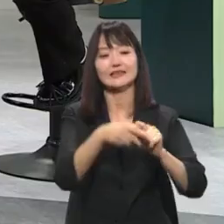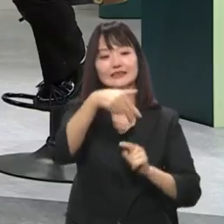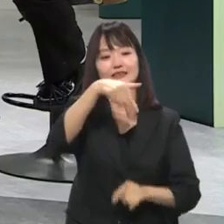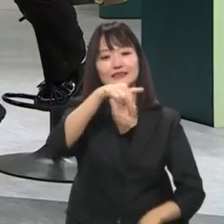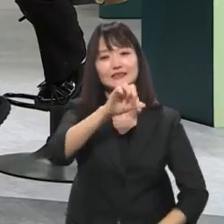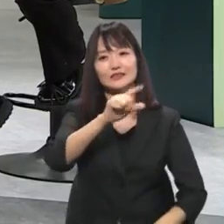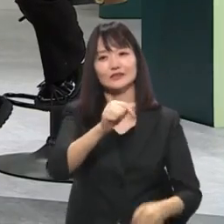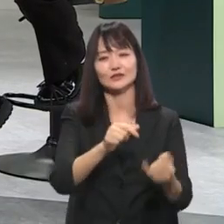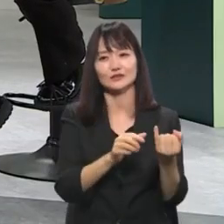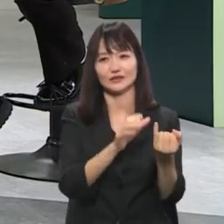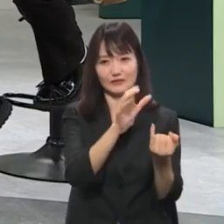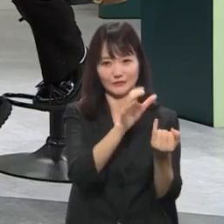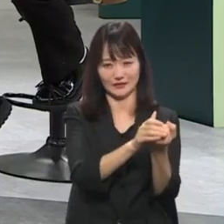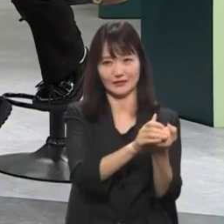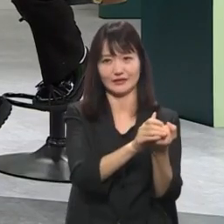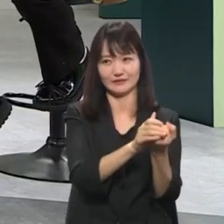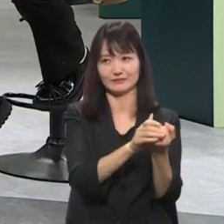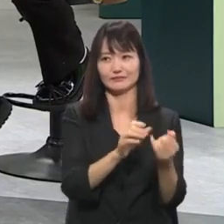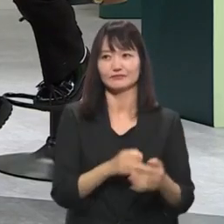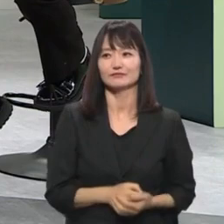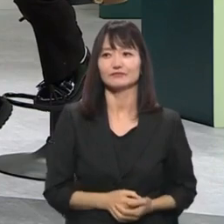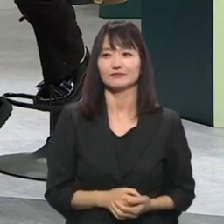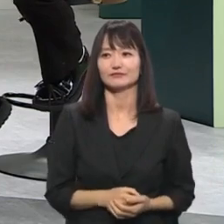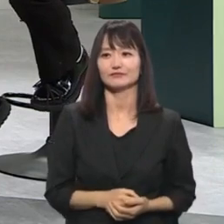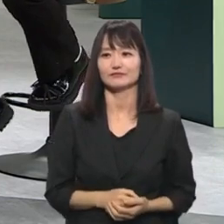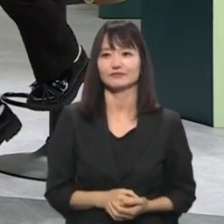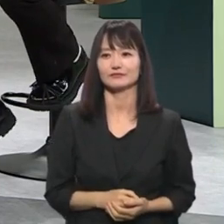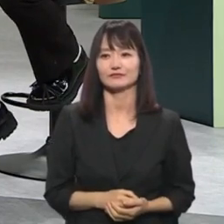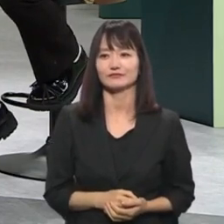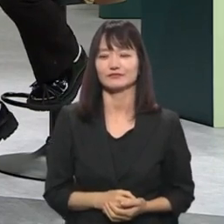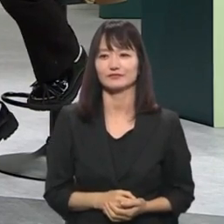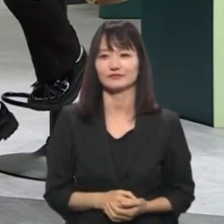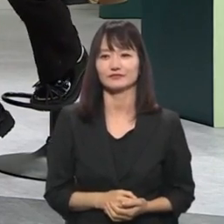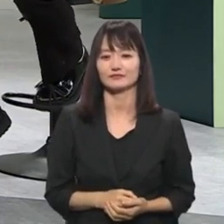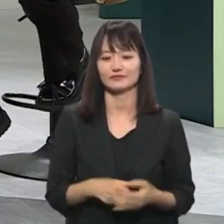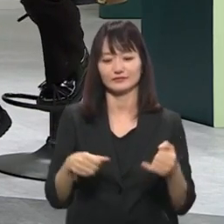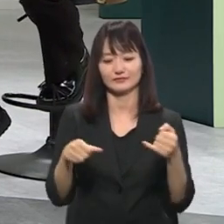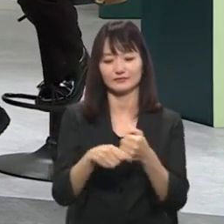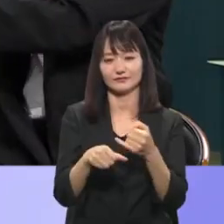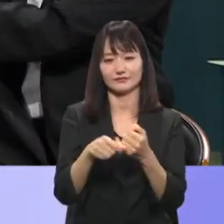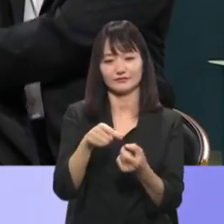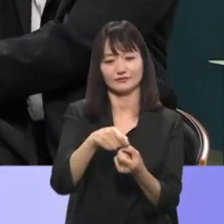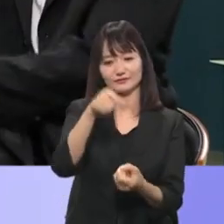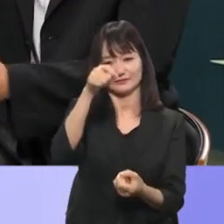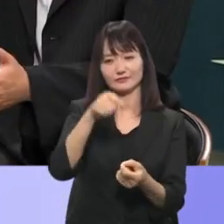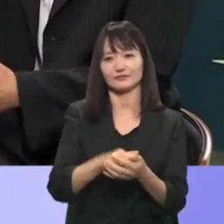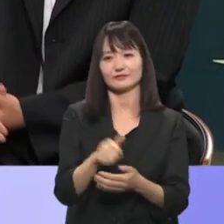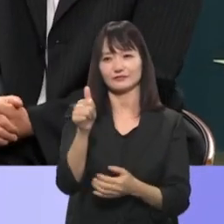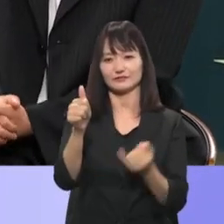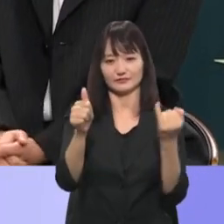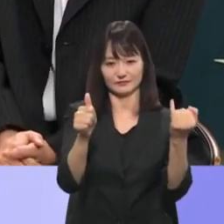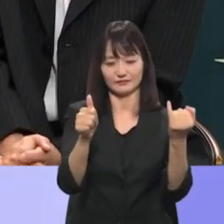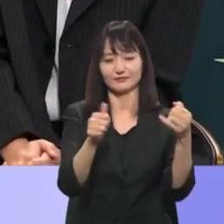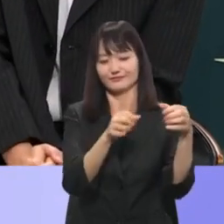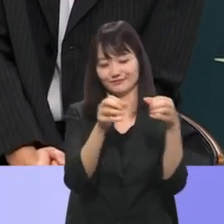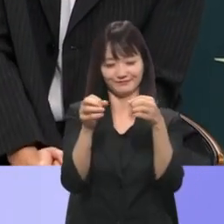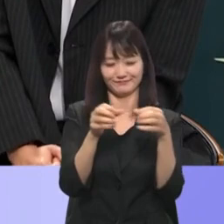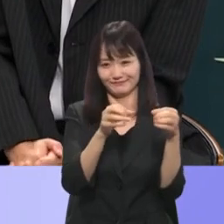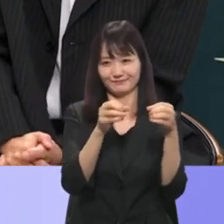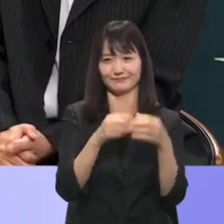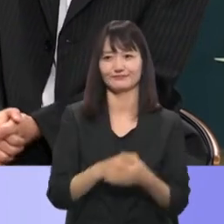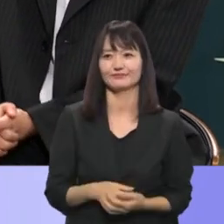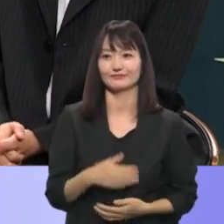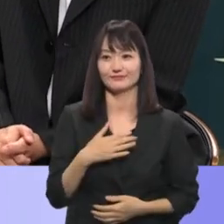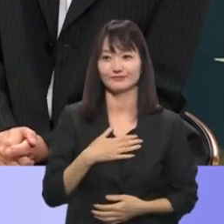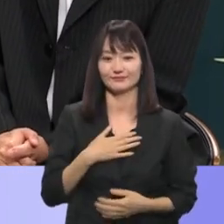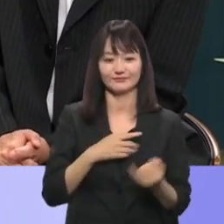아 제가 엄지렐라 역할을 엄청 오래 사귄 커플인데 이제 여성과 남성의 제가 한번